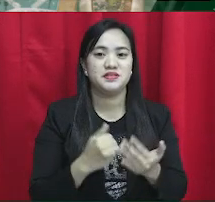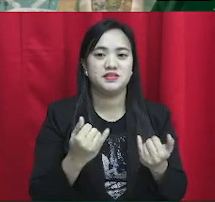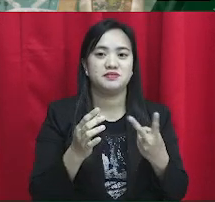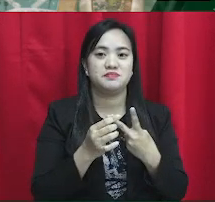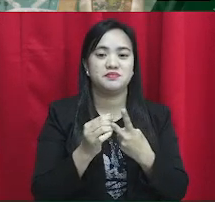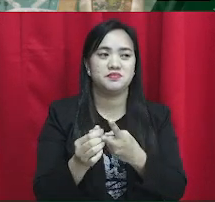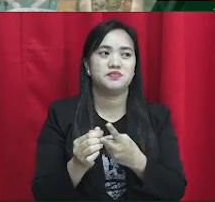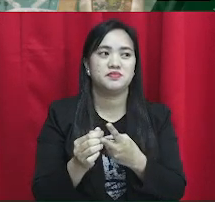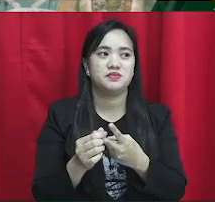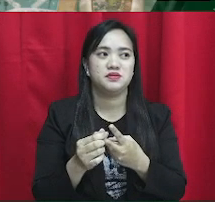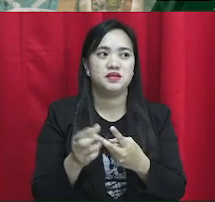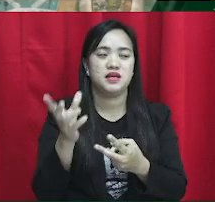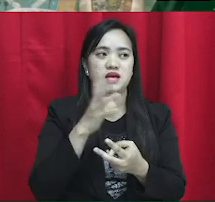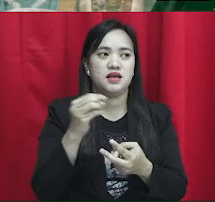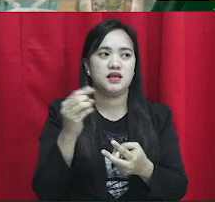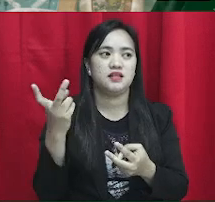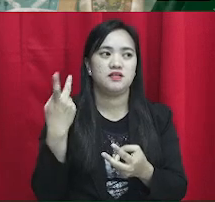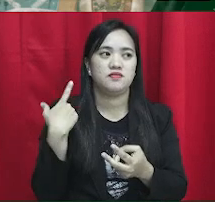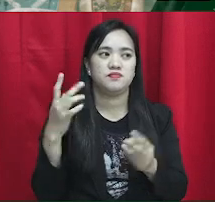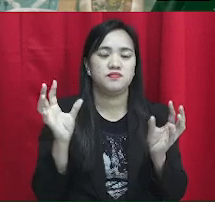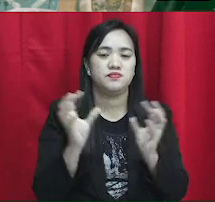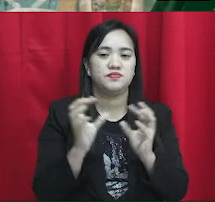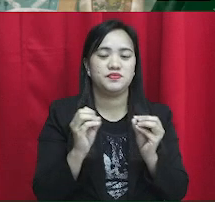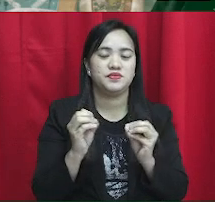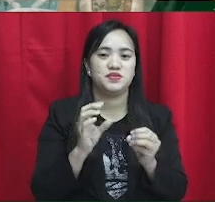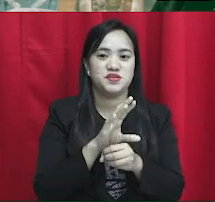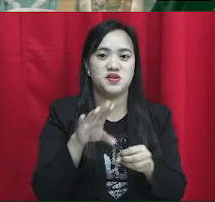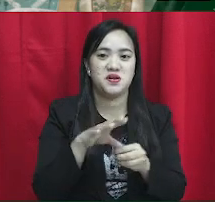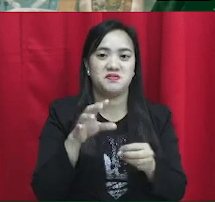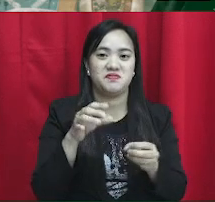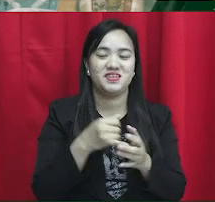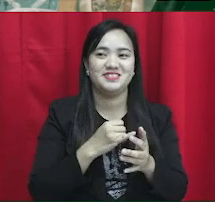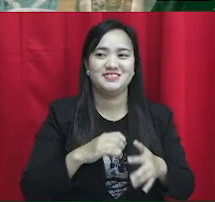Tapos, wala silang soft drinks, pero coffee is life.